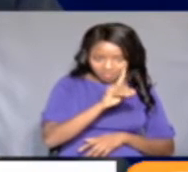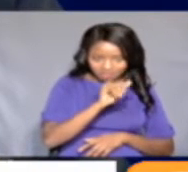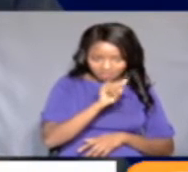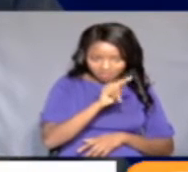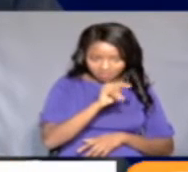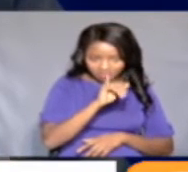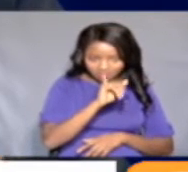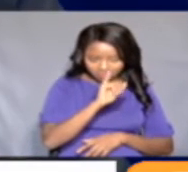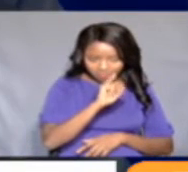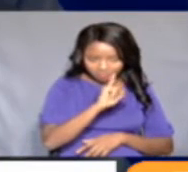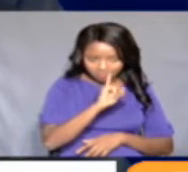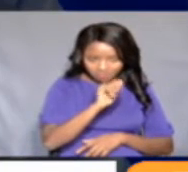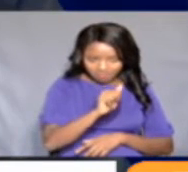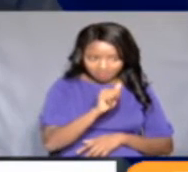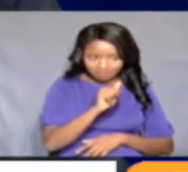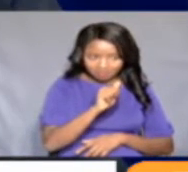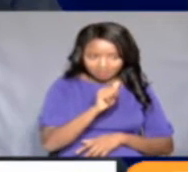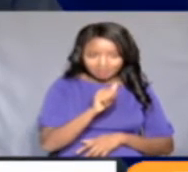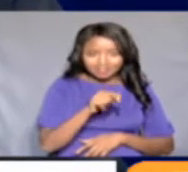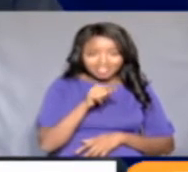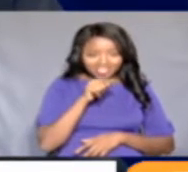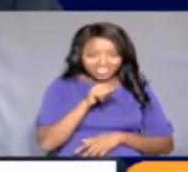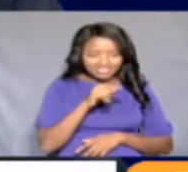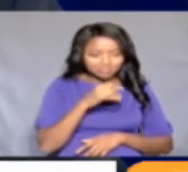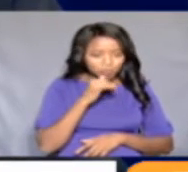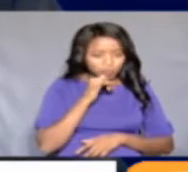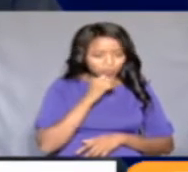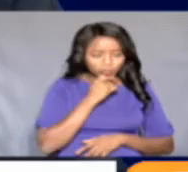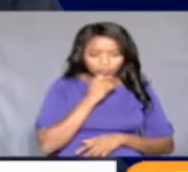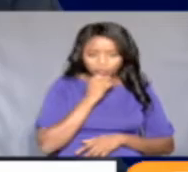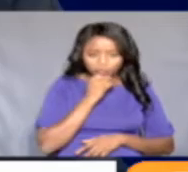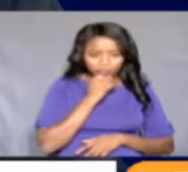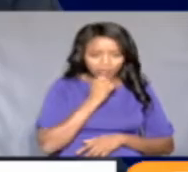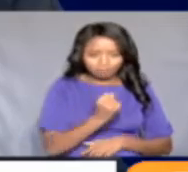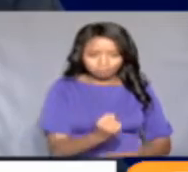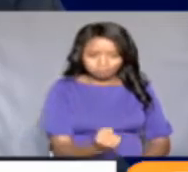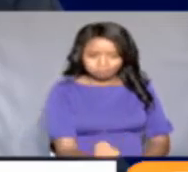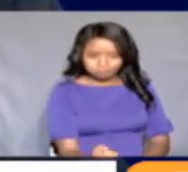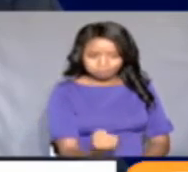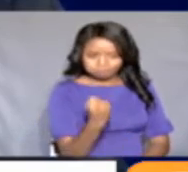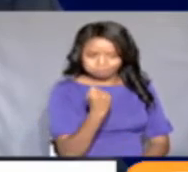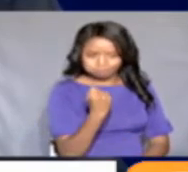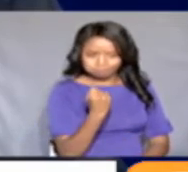increase sexual libido. Inami.